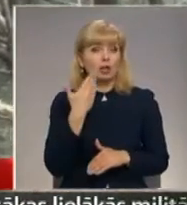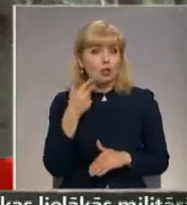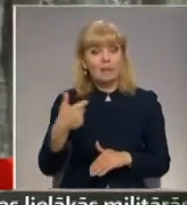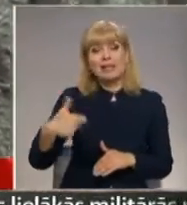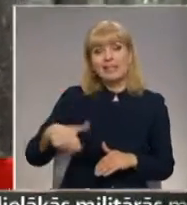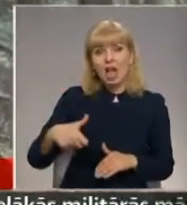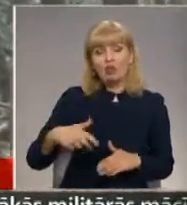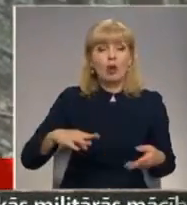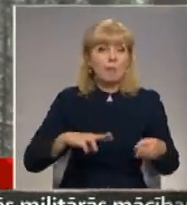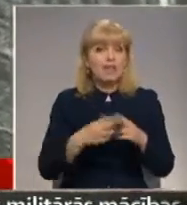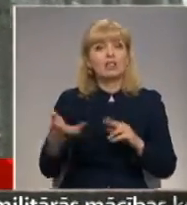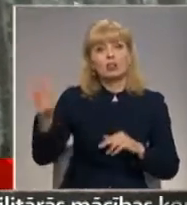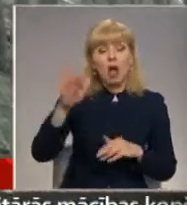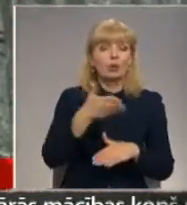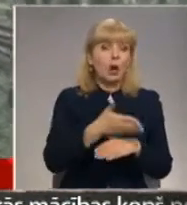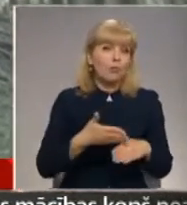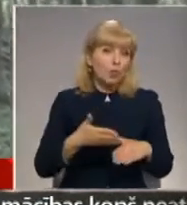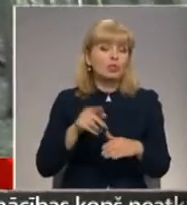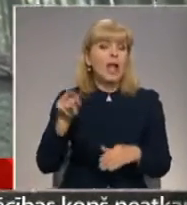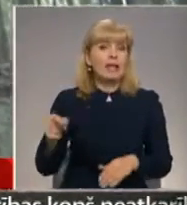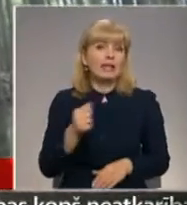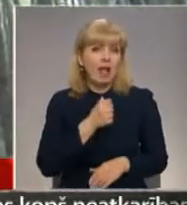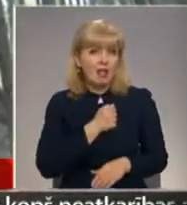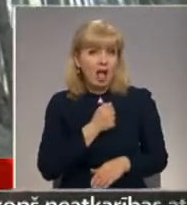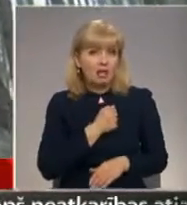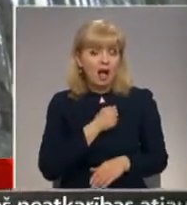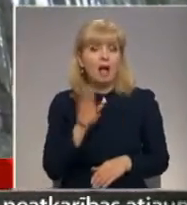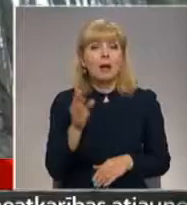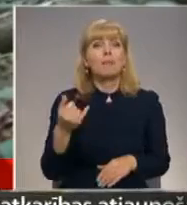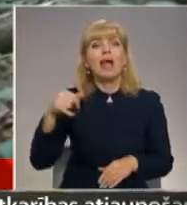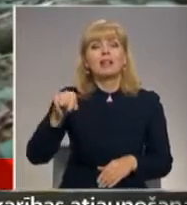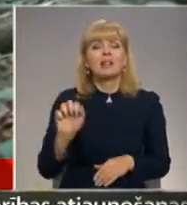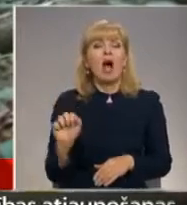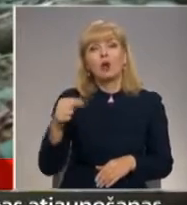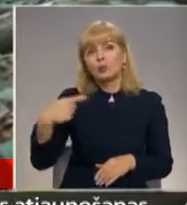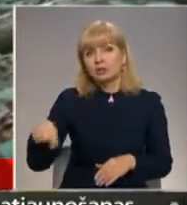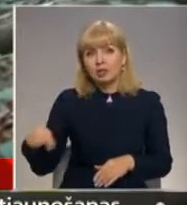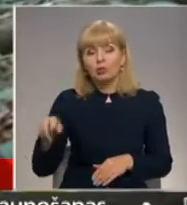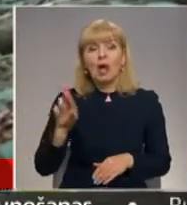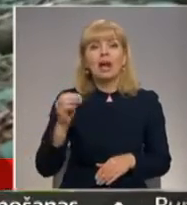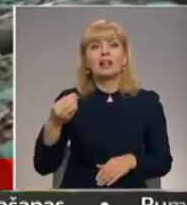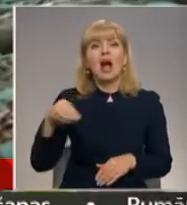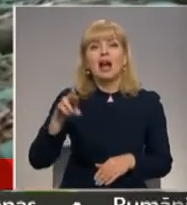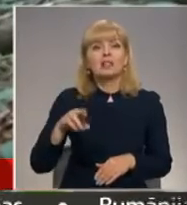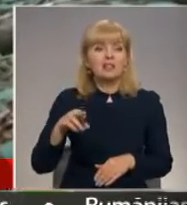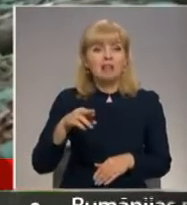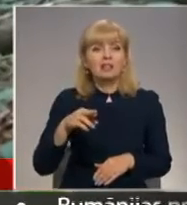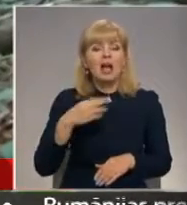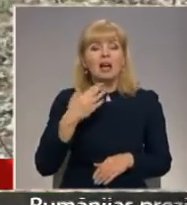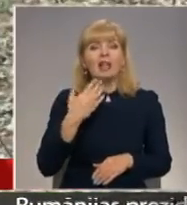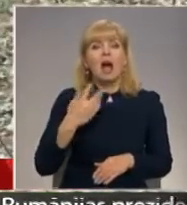60 pilskalniem vairāk nekā puse atrodas Latgalē, jaunatklātais Beitāna un vairāki citi Rāznas Nacionālā parka